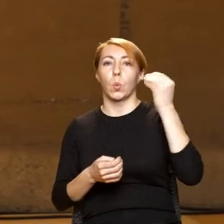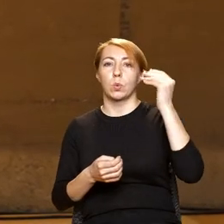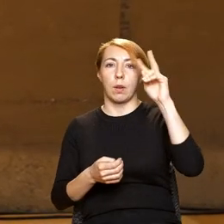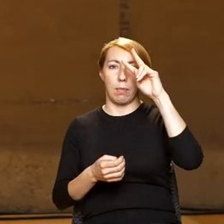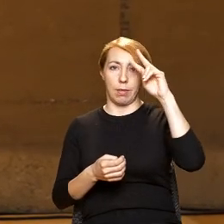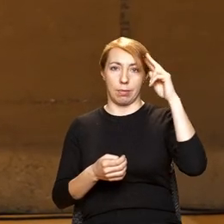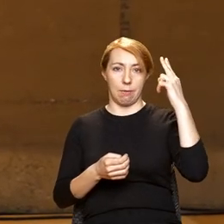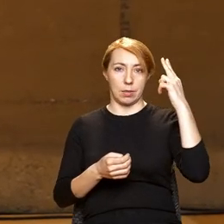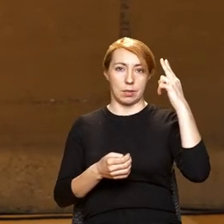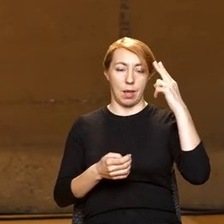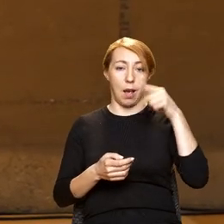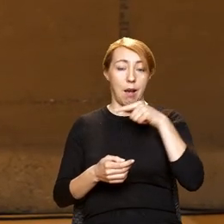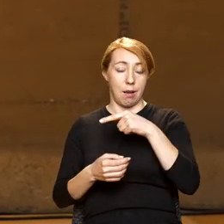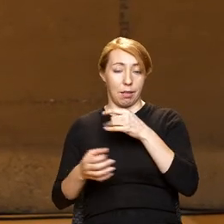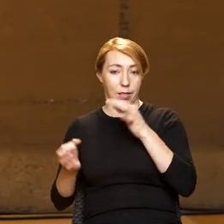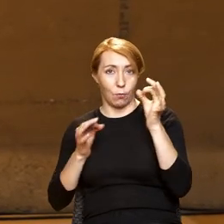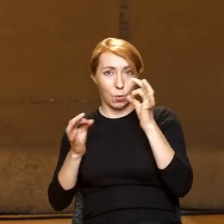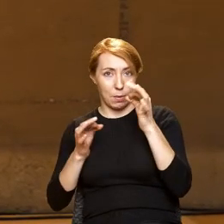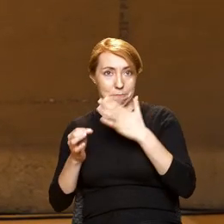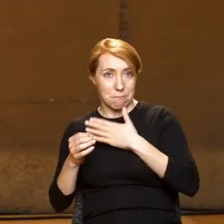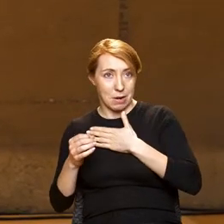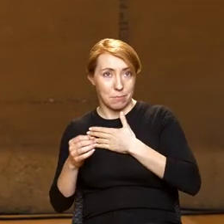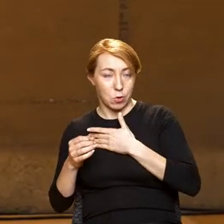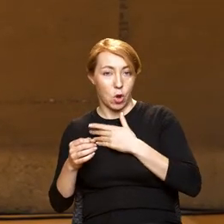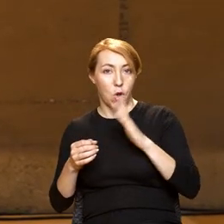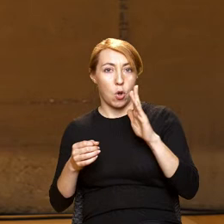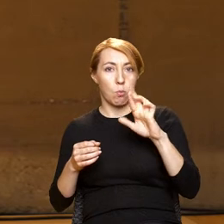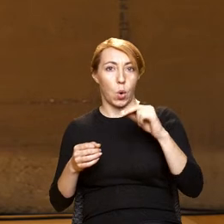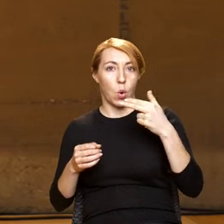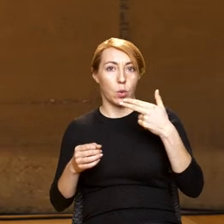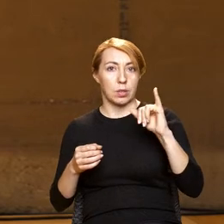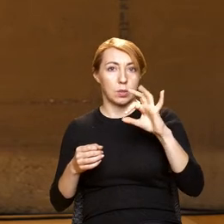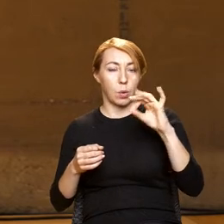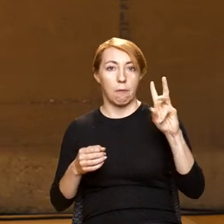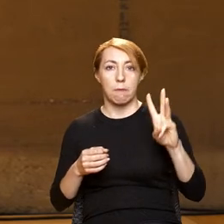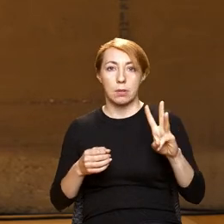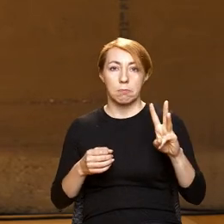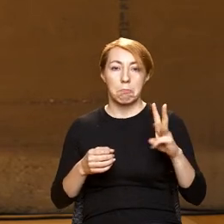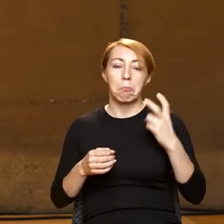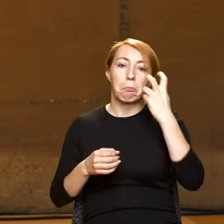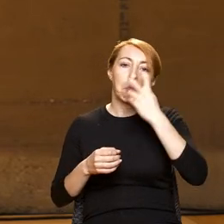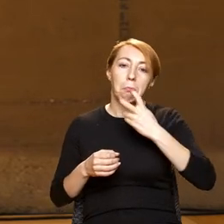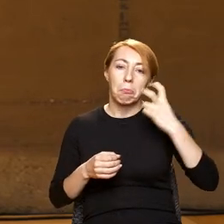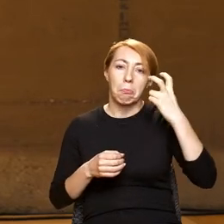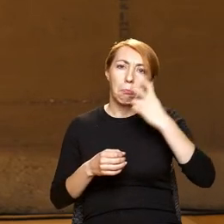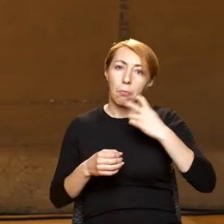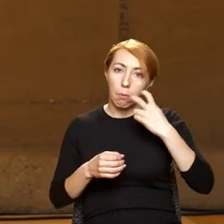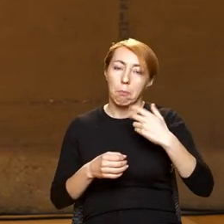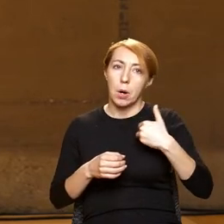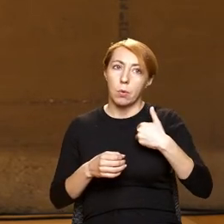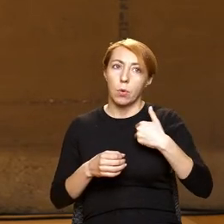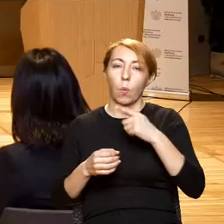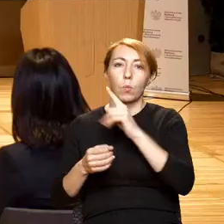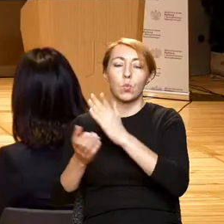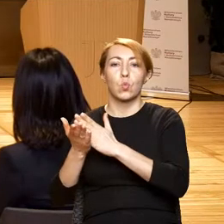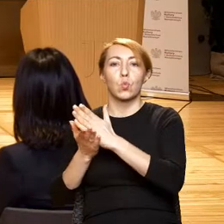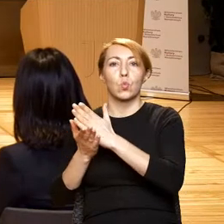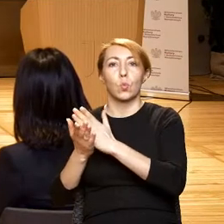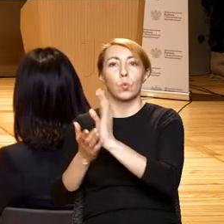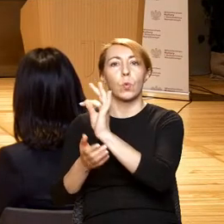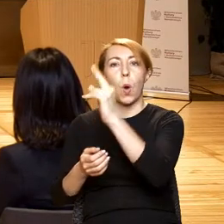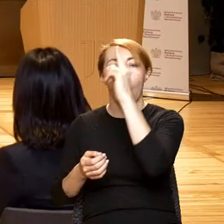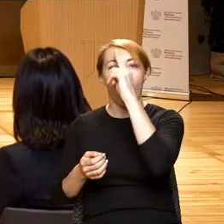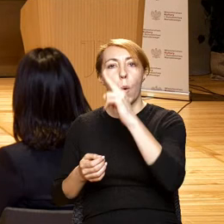mamy informację, że Bronisław zainteresowany był od swojego lokaja, tak? Od lokaja ojca.